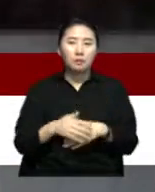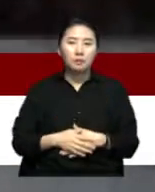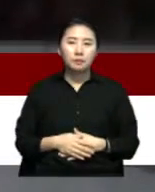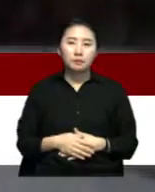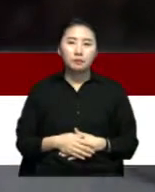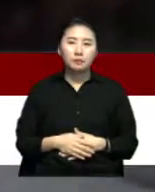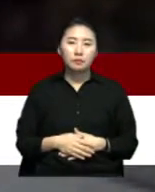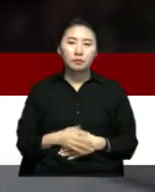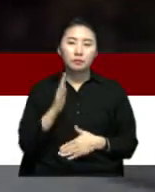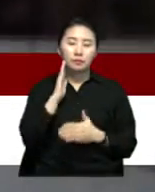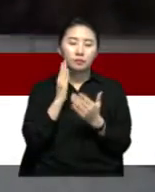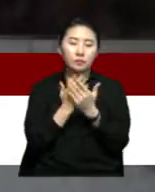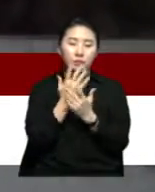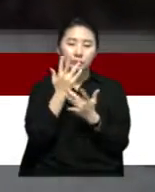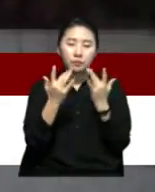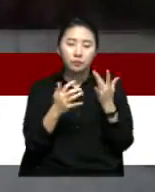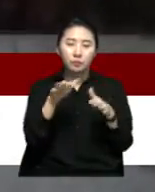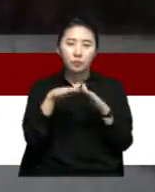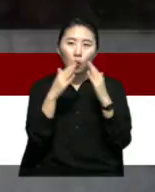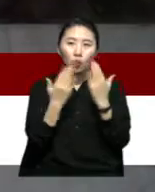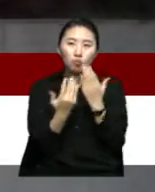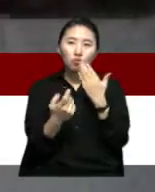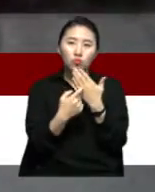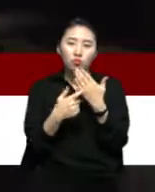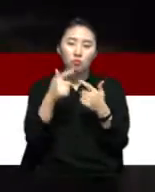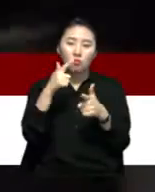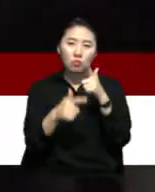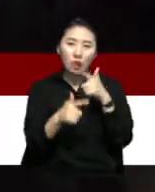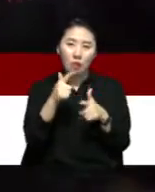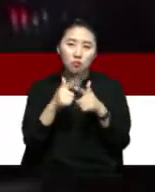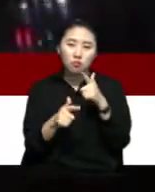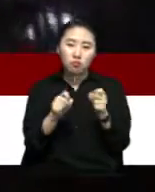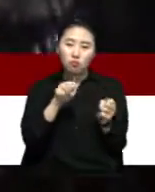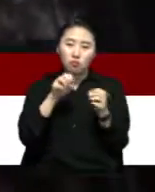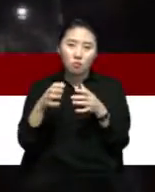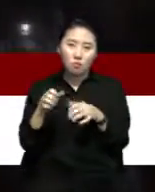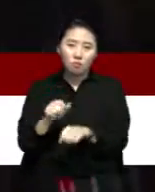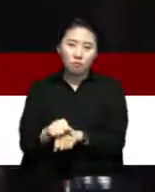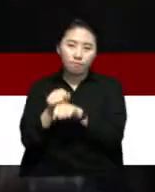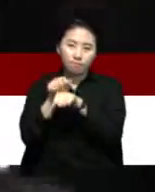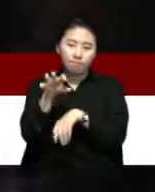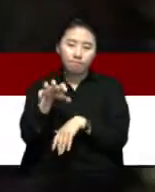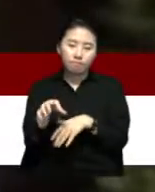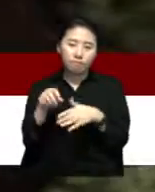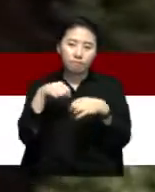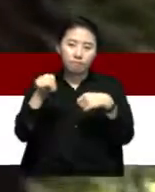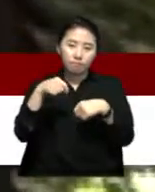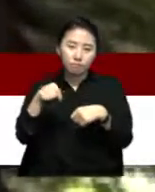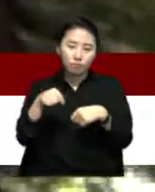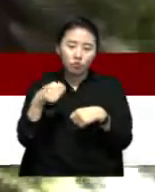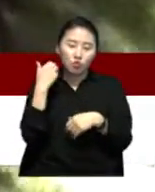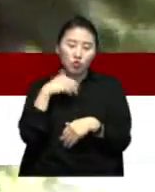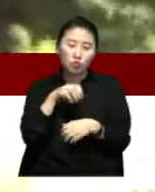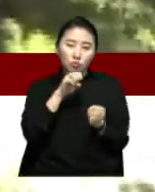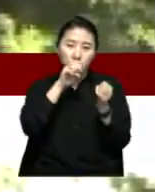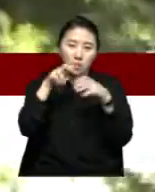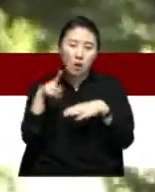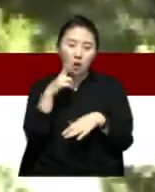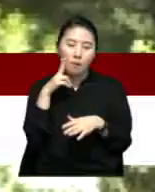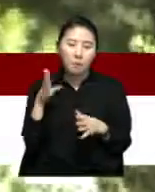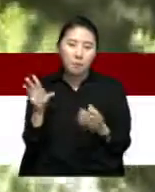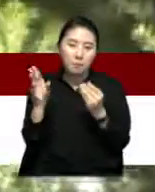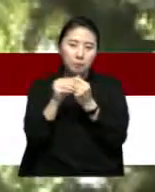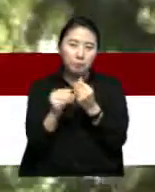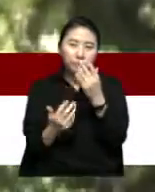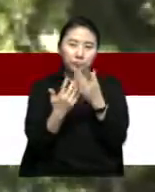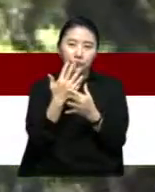않았습니다. 서초소방서는 모두 건물 외벽에 나무 그리고 재활용품 적치장에 쌓여있던 종이박스에 누군가 버린 담뱃불이